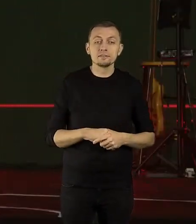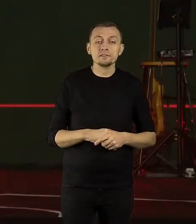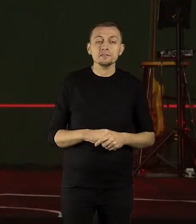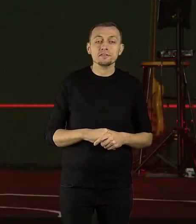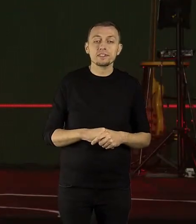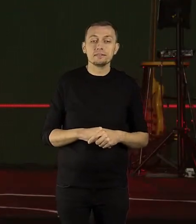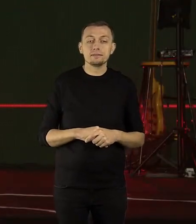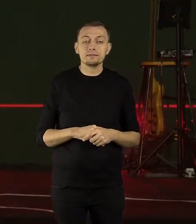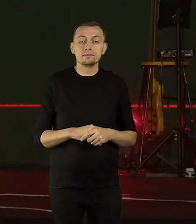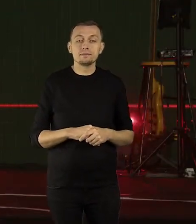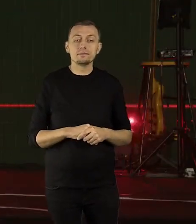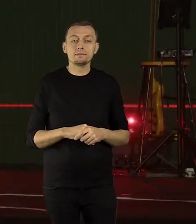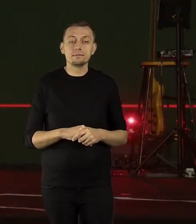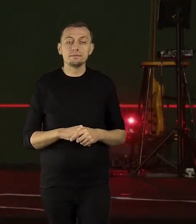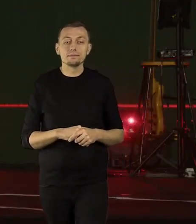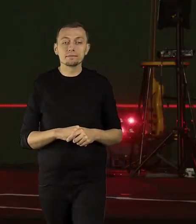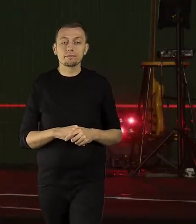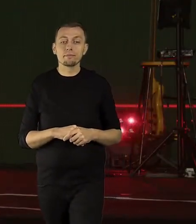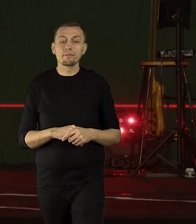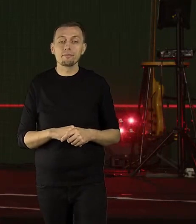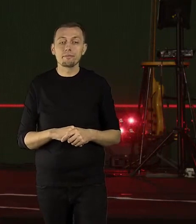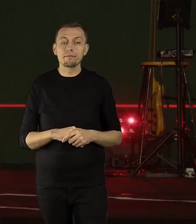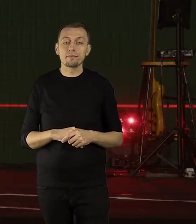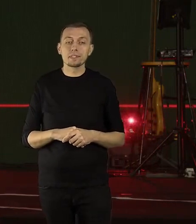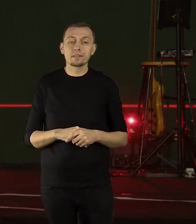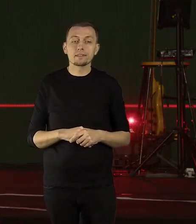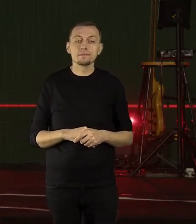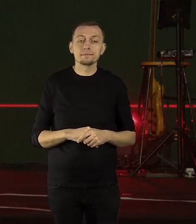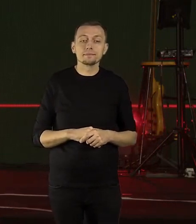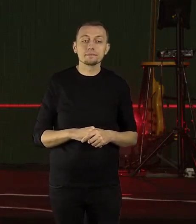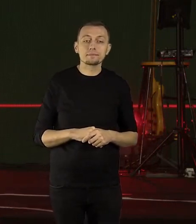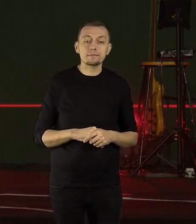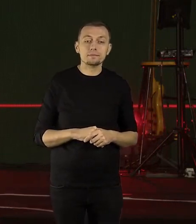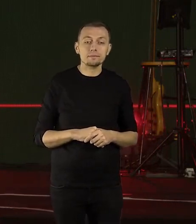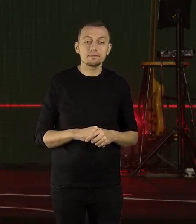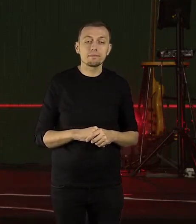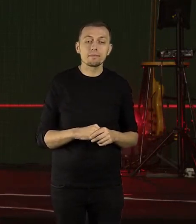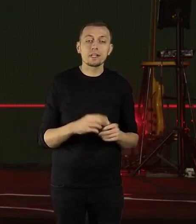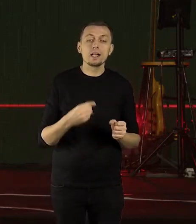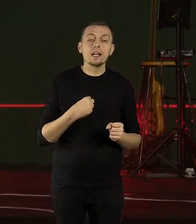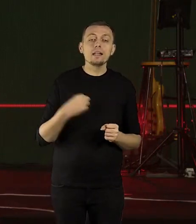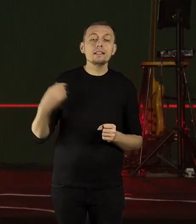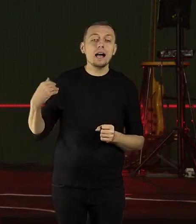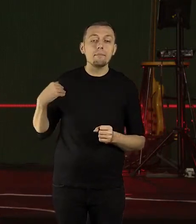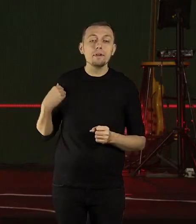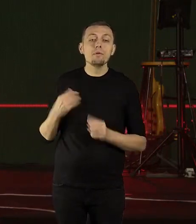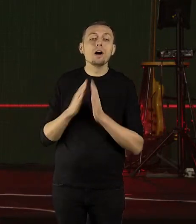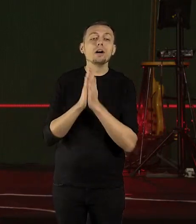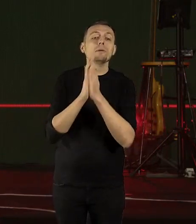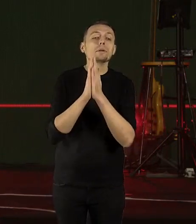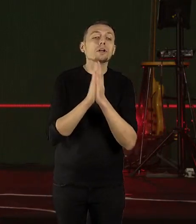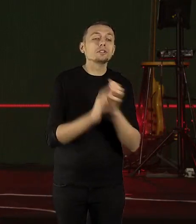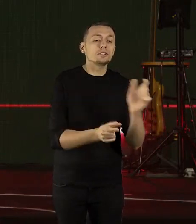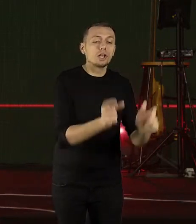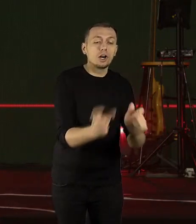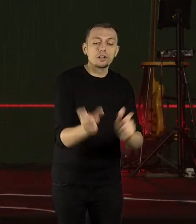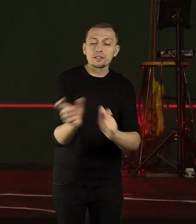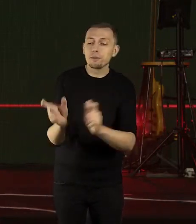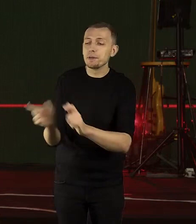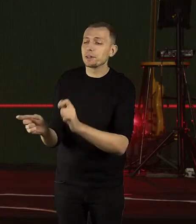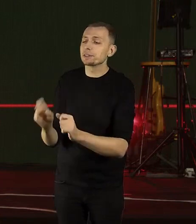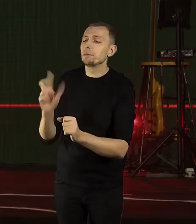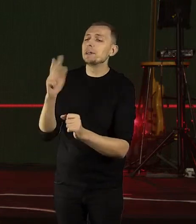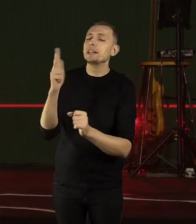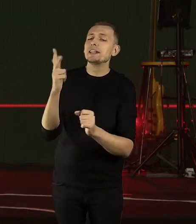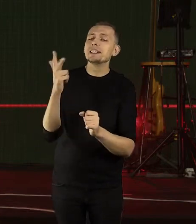ci, którzy mają wokół siebie ludzi, którzy potrzebują rewolucji duchowej, czyli potrzebują Chrystusa. Wielu z nas